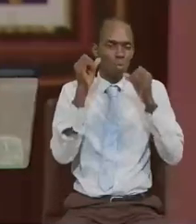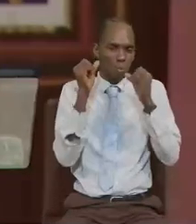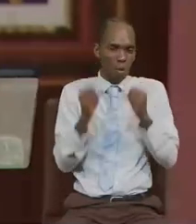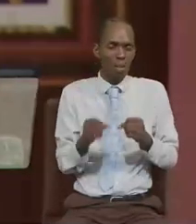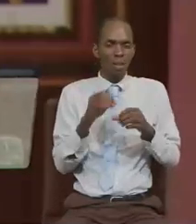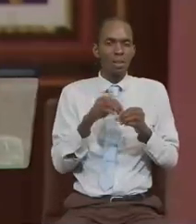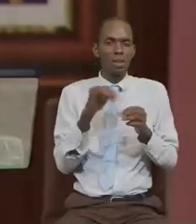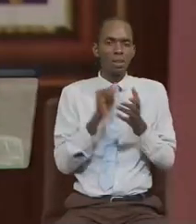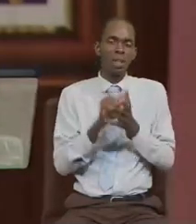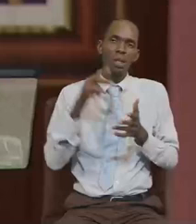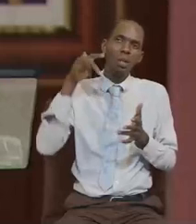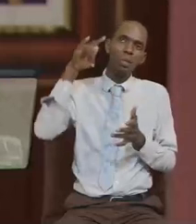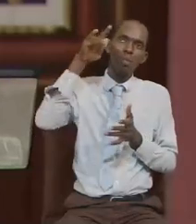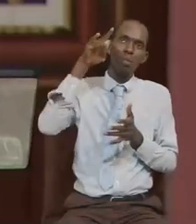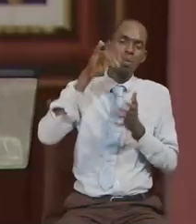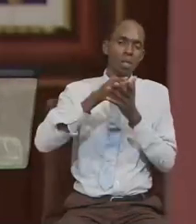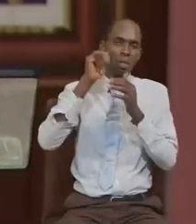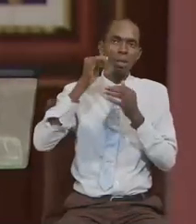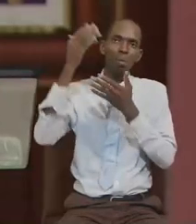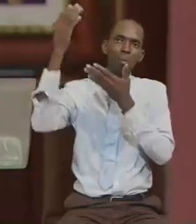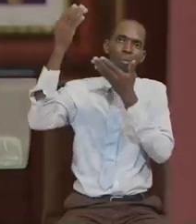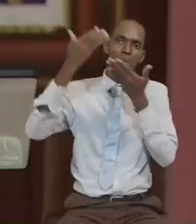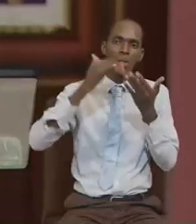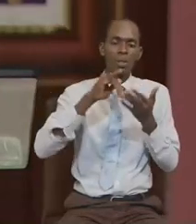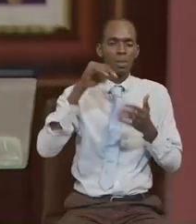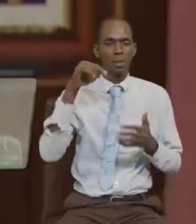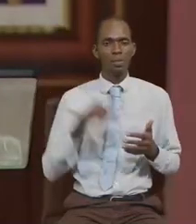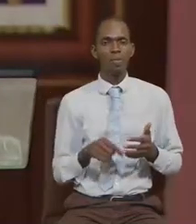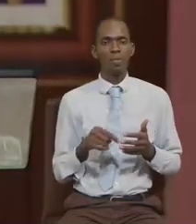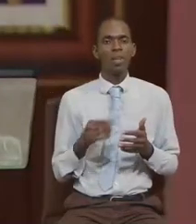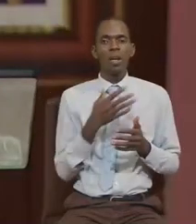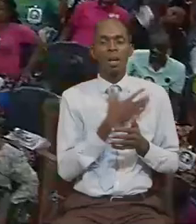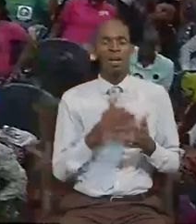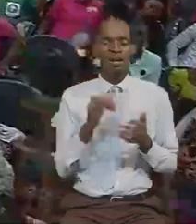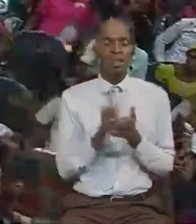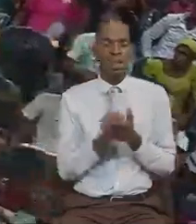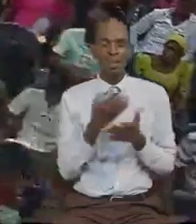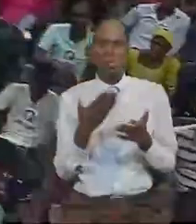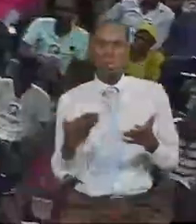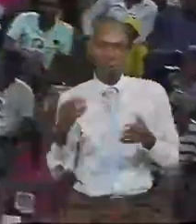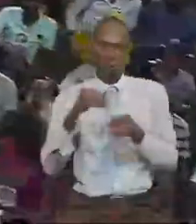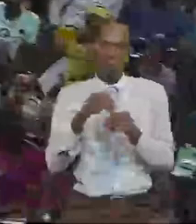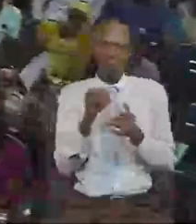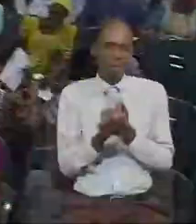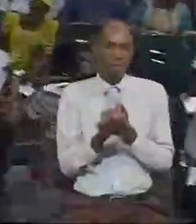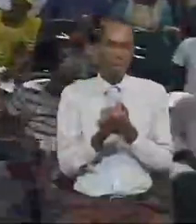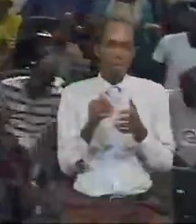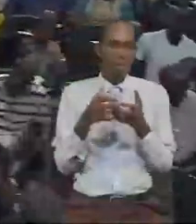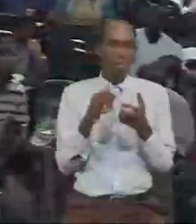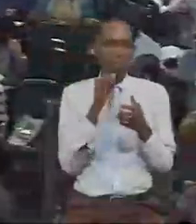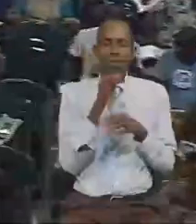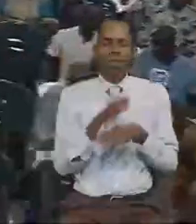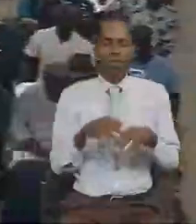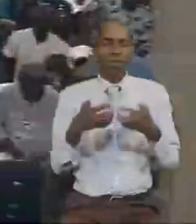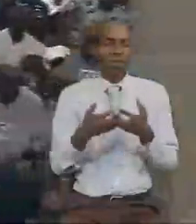cet avion. Et il y a un moteur de la puissance de résurrection qui viendra dans ta